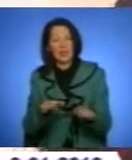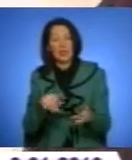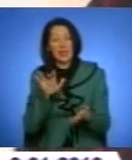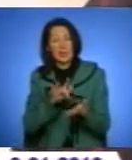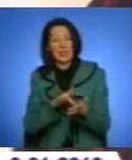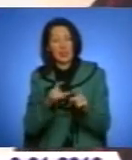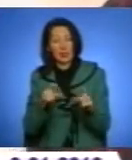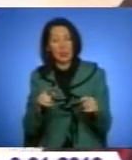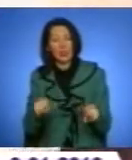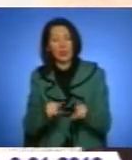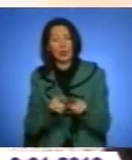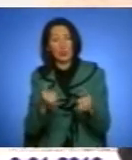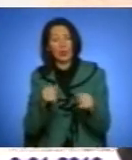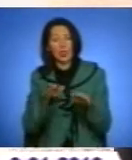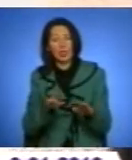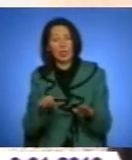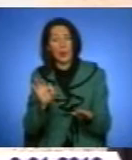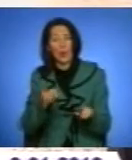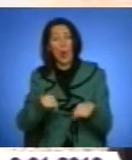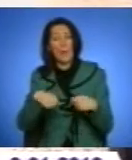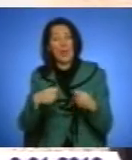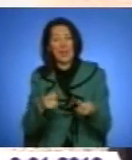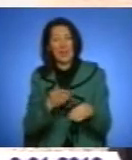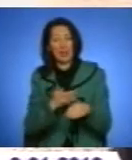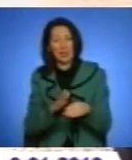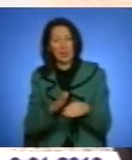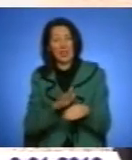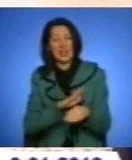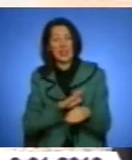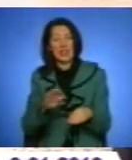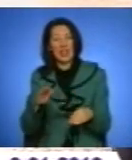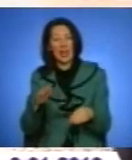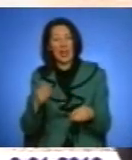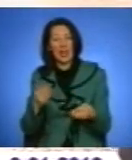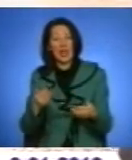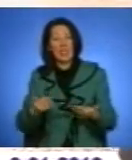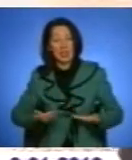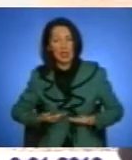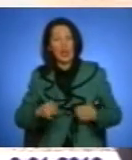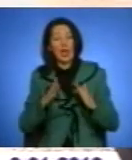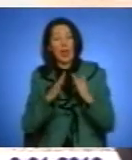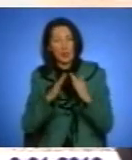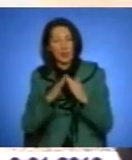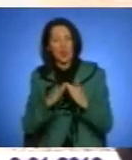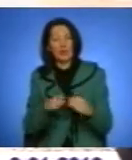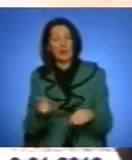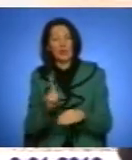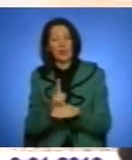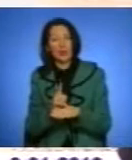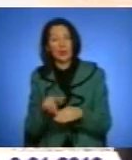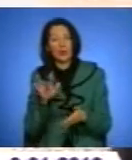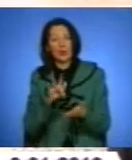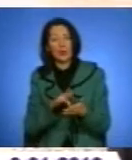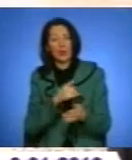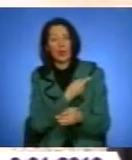рішення про передачу частини нежитлових приміщень Тернопільської міської комунальної лікарні